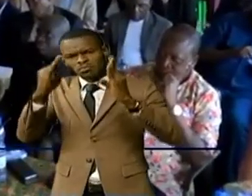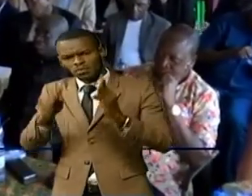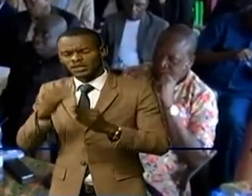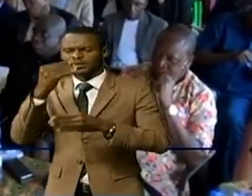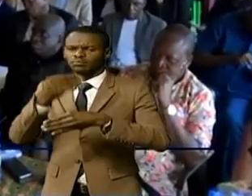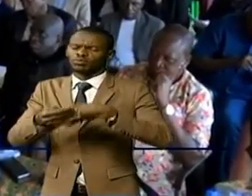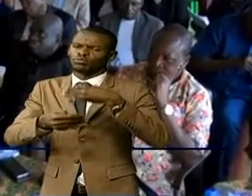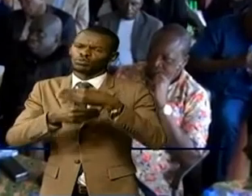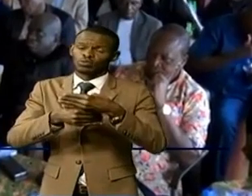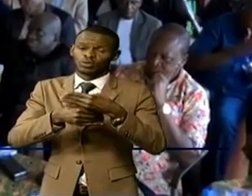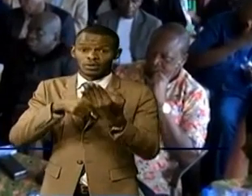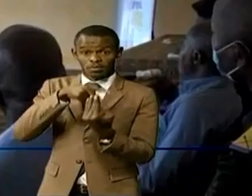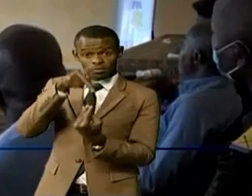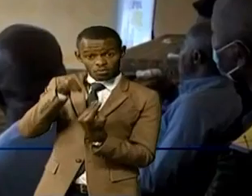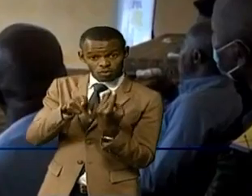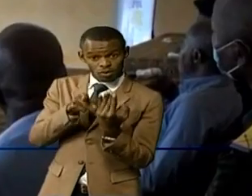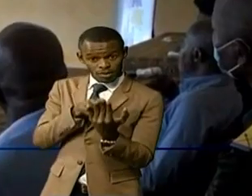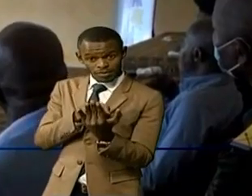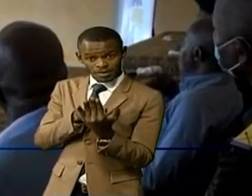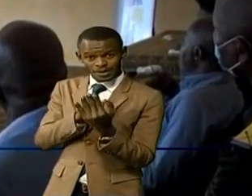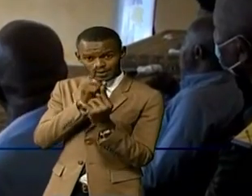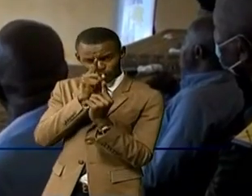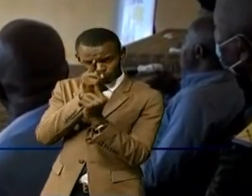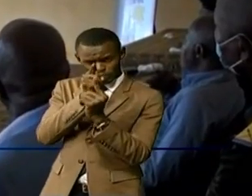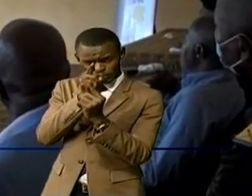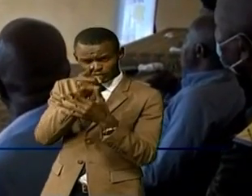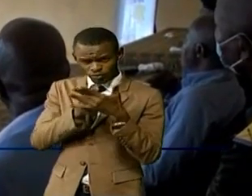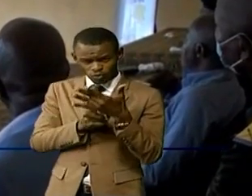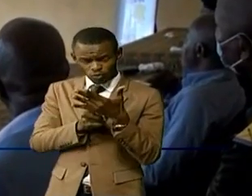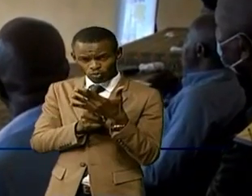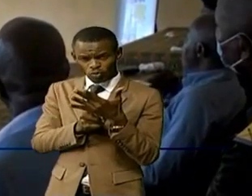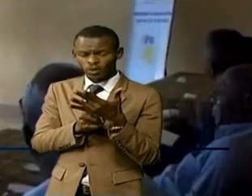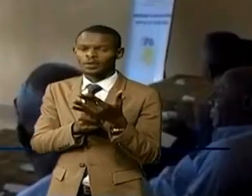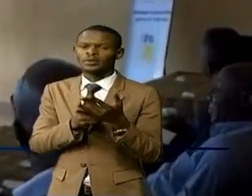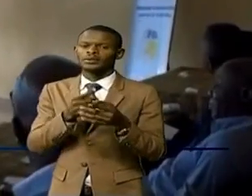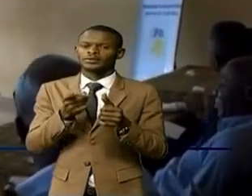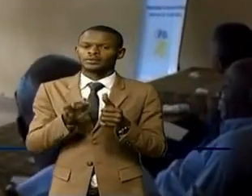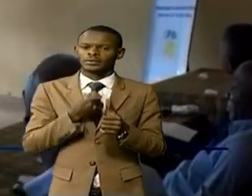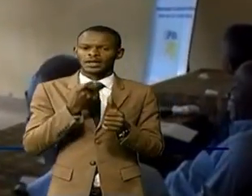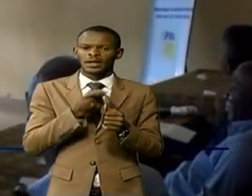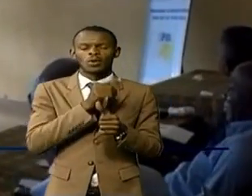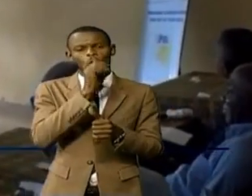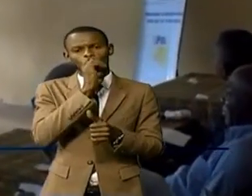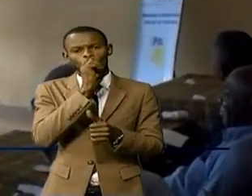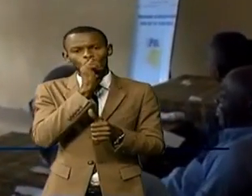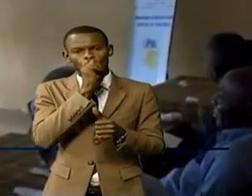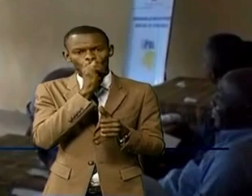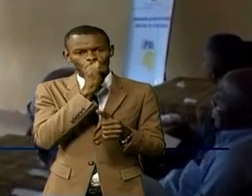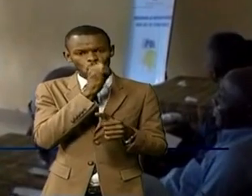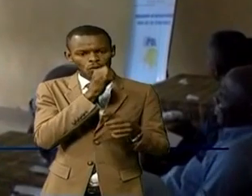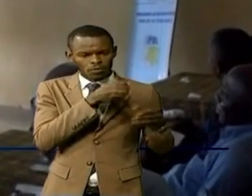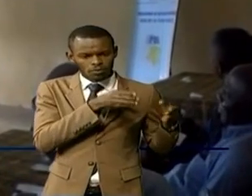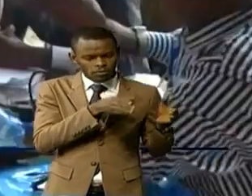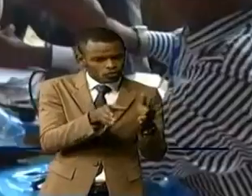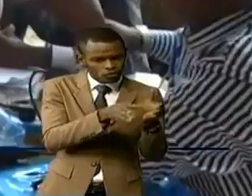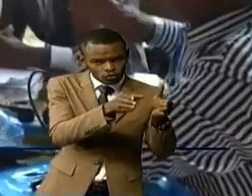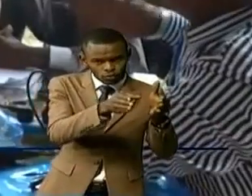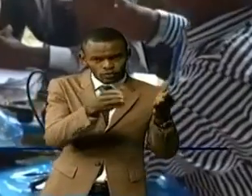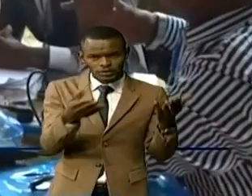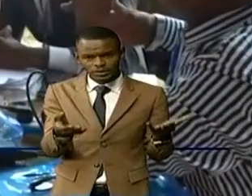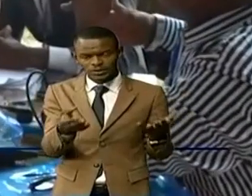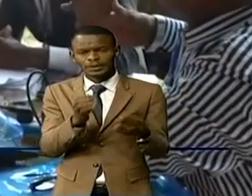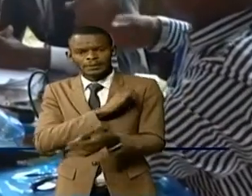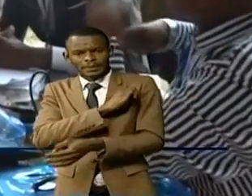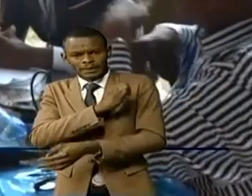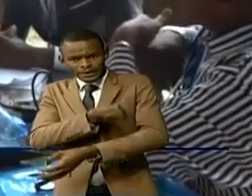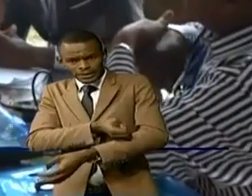ces programmes visent d'abord les axes ci-après, infrastructures d'eau, infrastructure routière, infrastructure